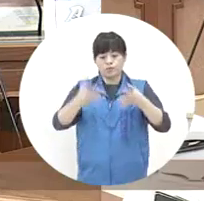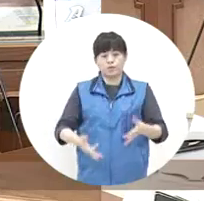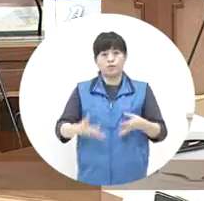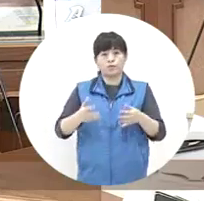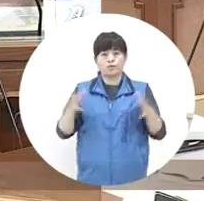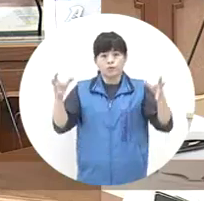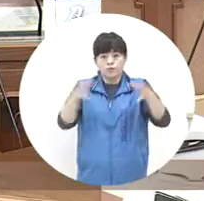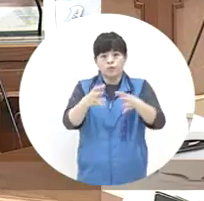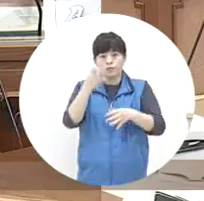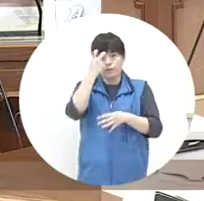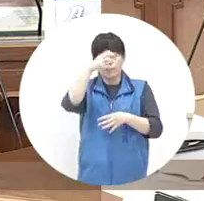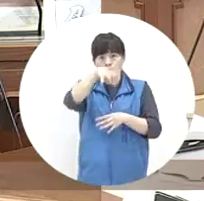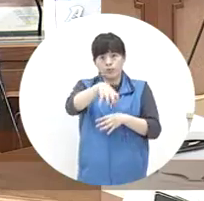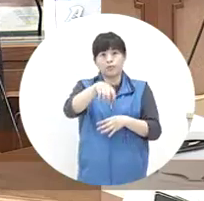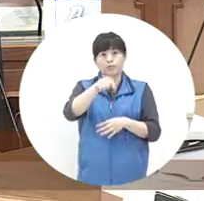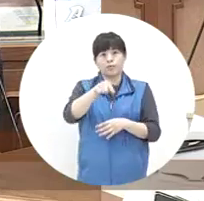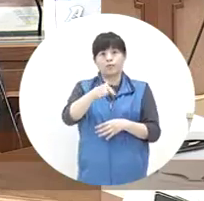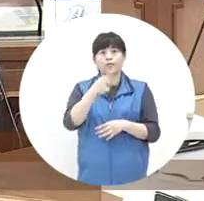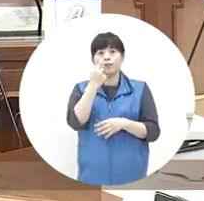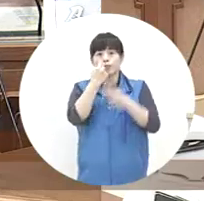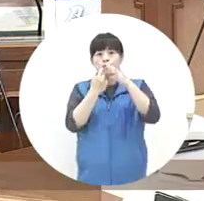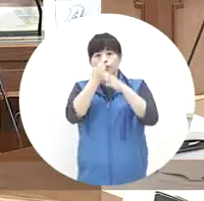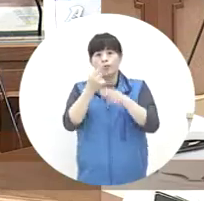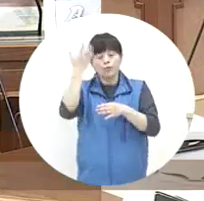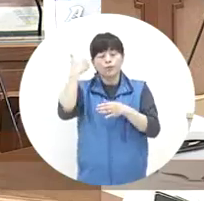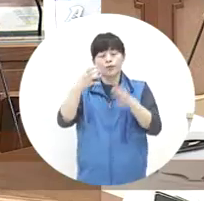检疫中心当初在设置的